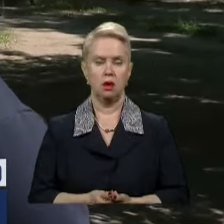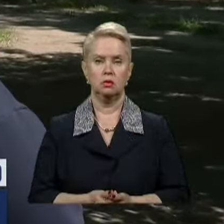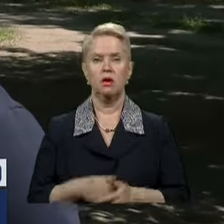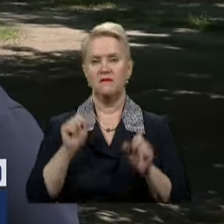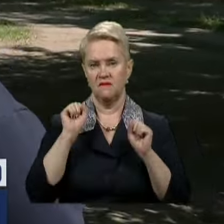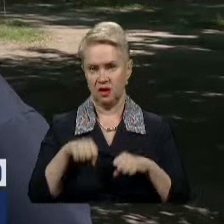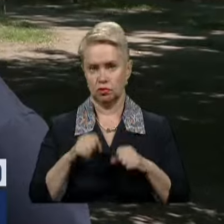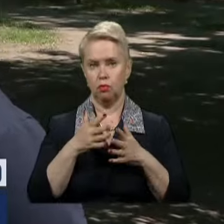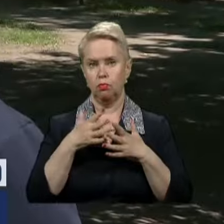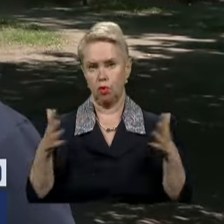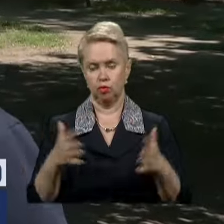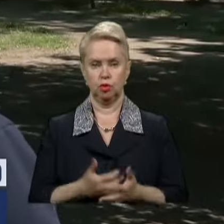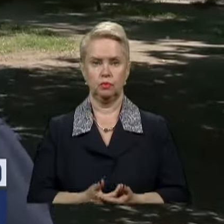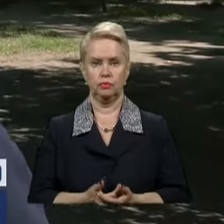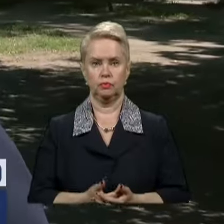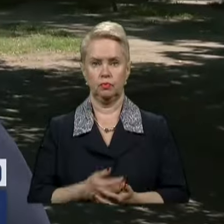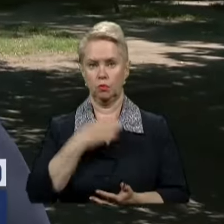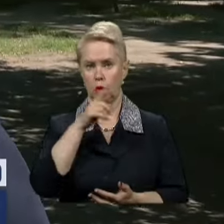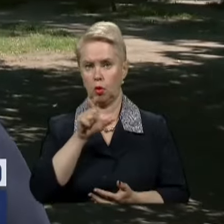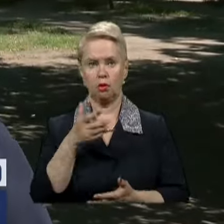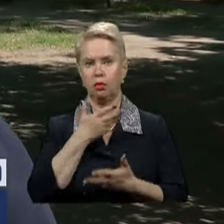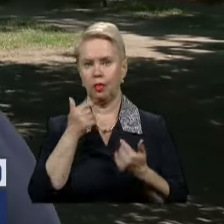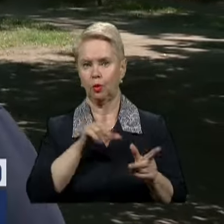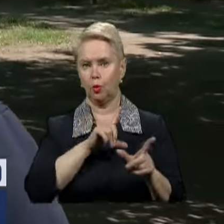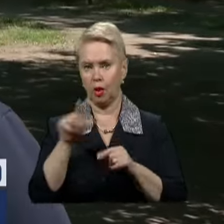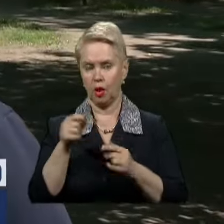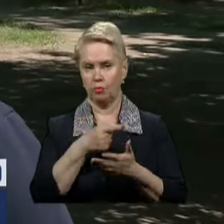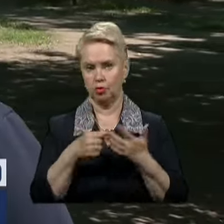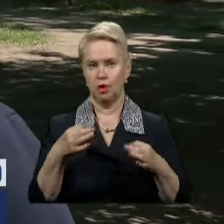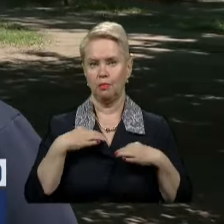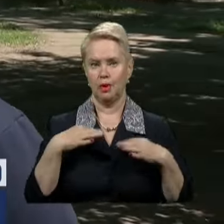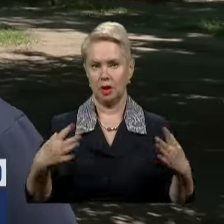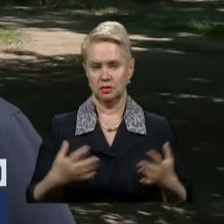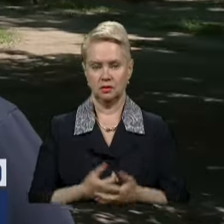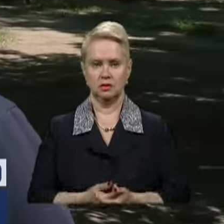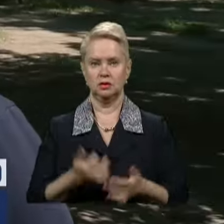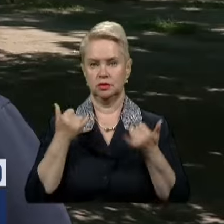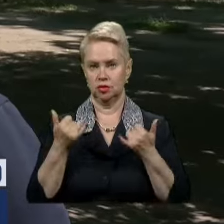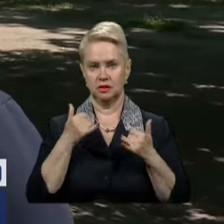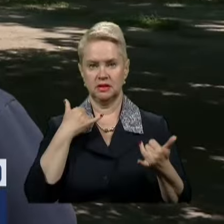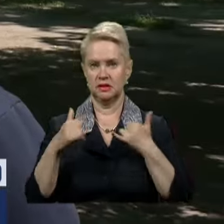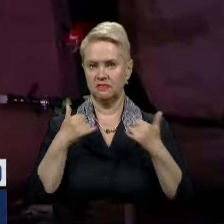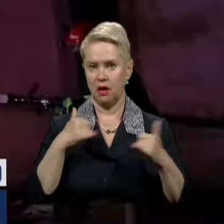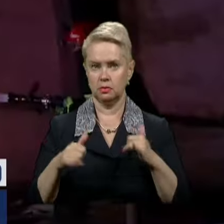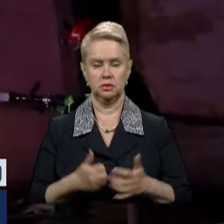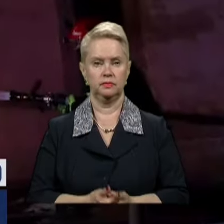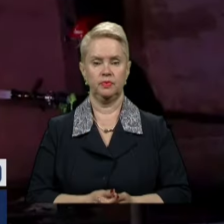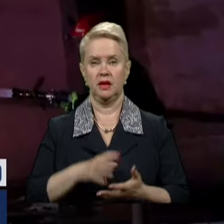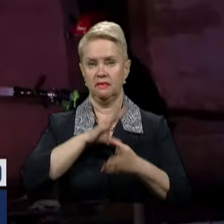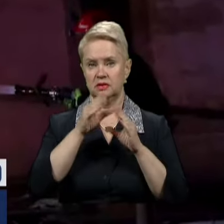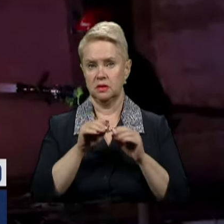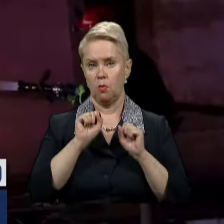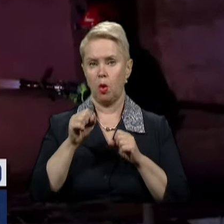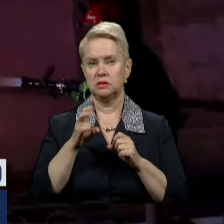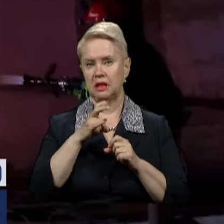ну, можливо, їх і більше. Многих людей нету, уїхали відмічати праздники. От зараз зазваниваємося. Загалом